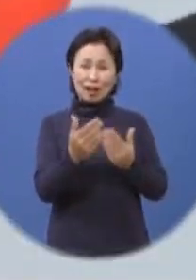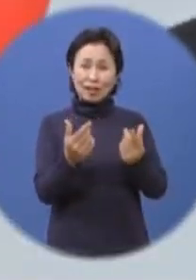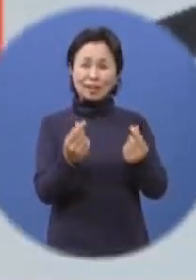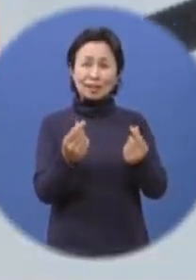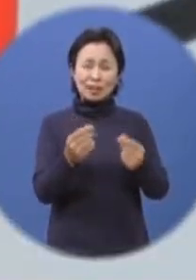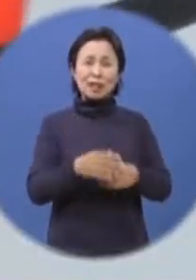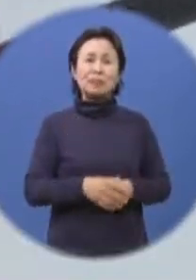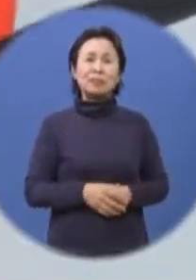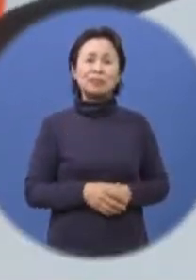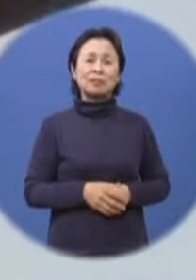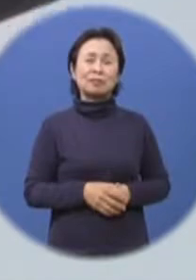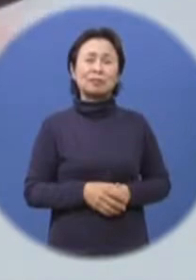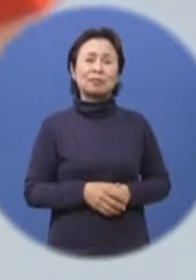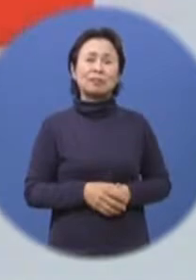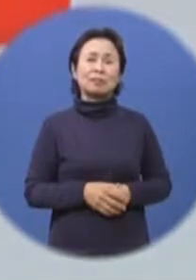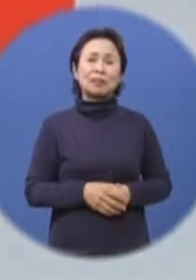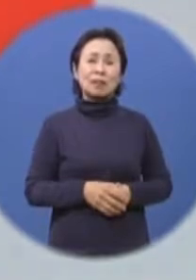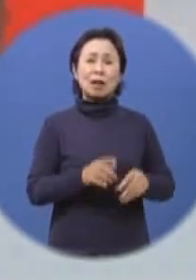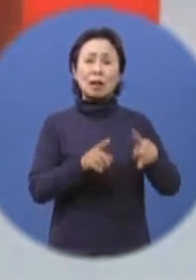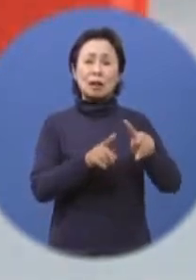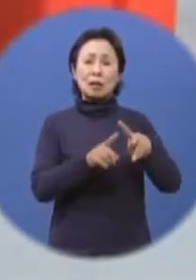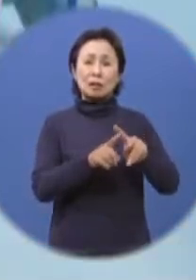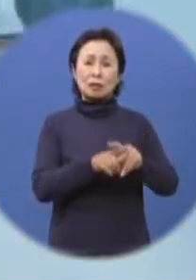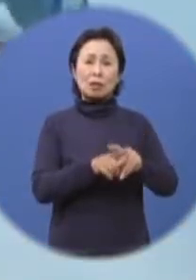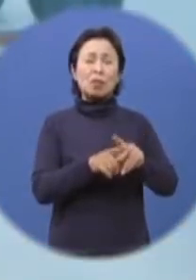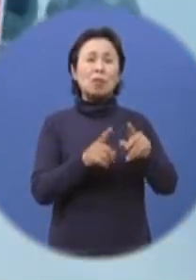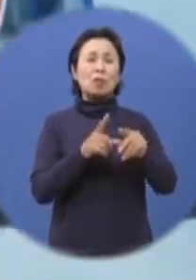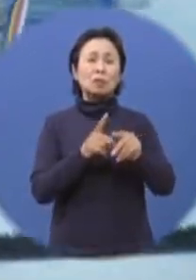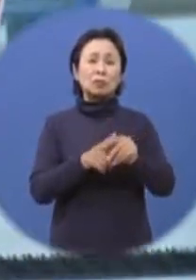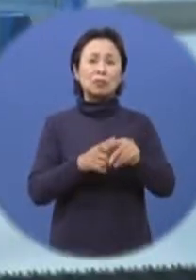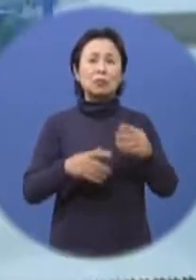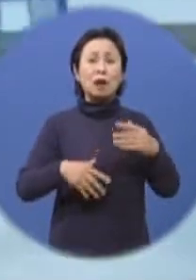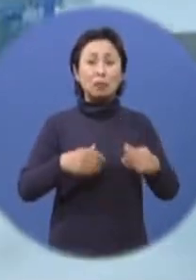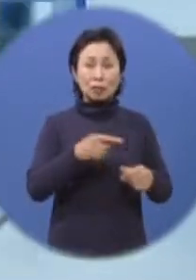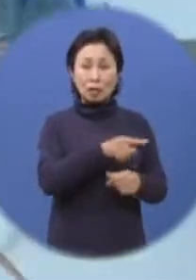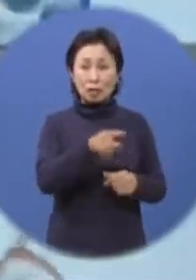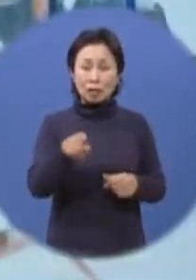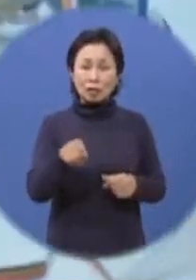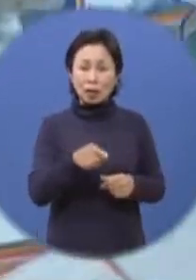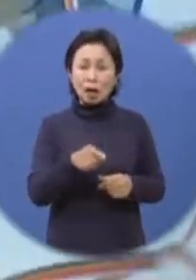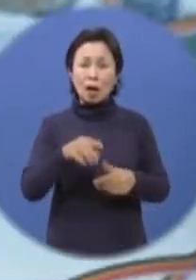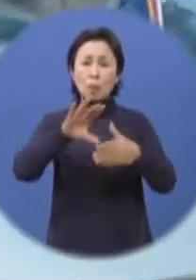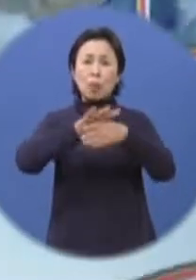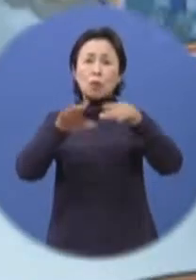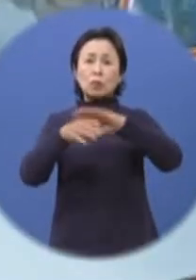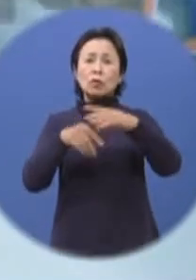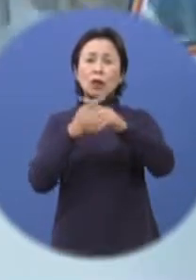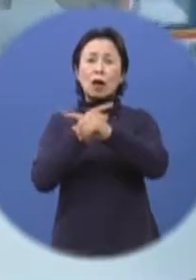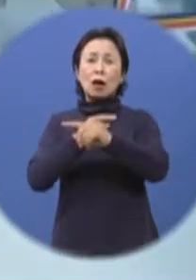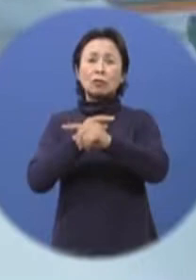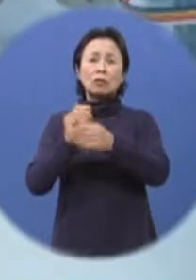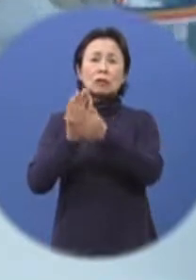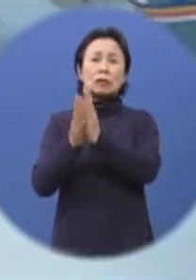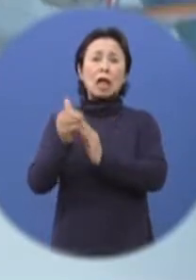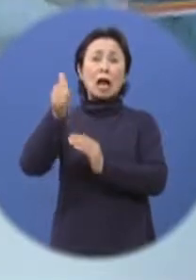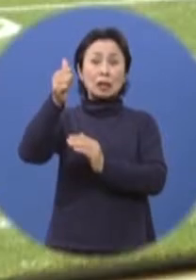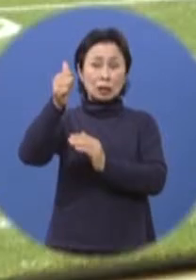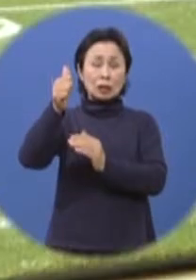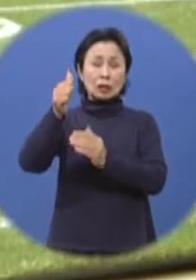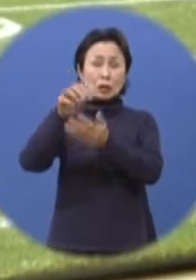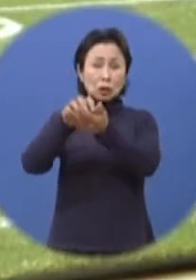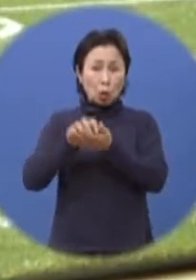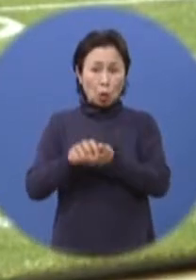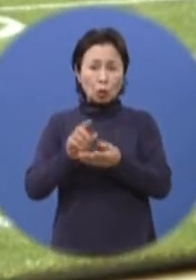二条あの上布生中学勢よねもうムカゴ大臣賞と経済産業大事なんですよ2つこの招福